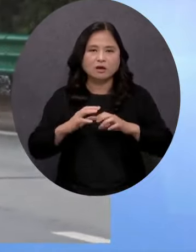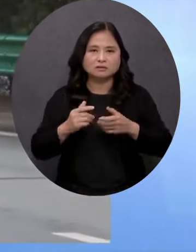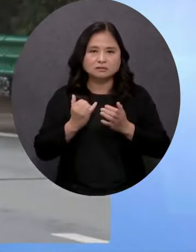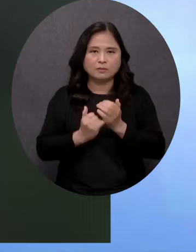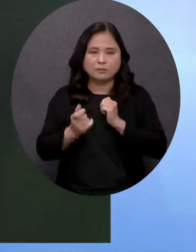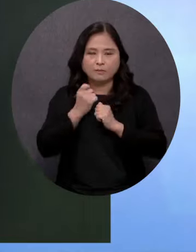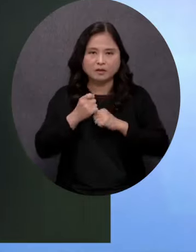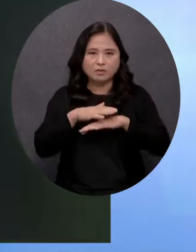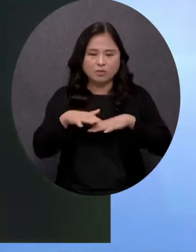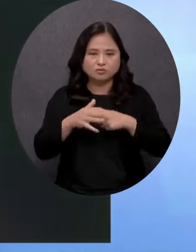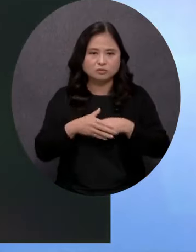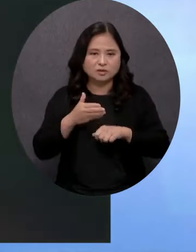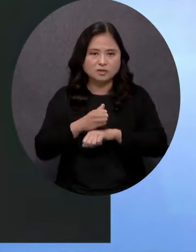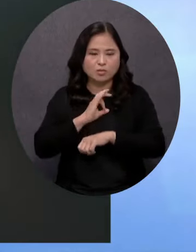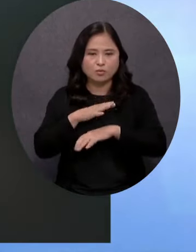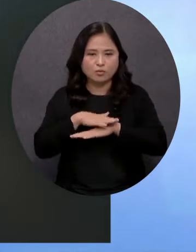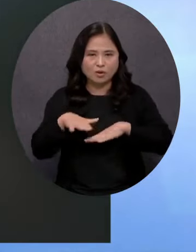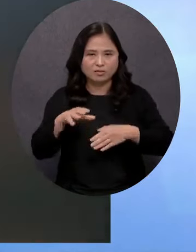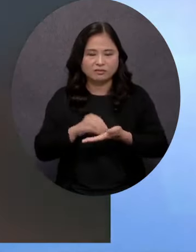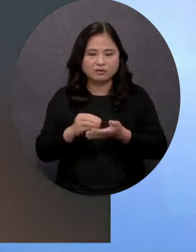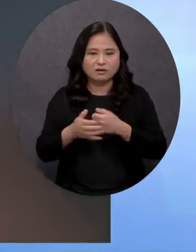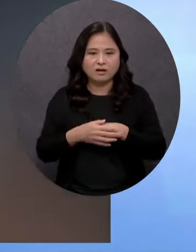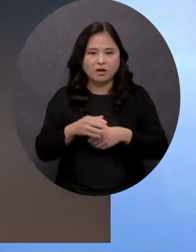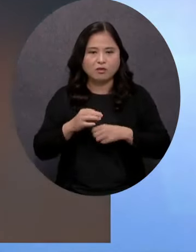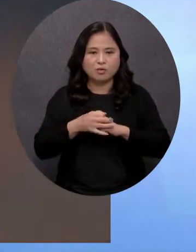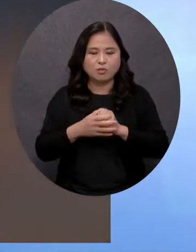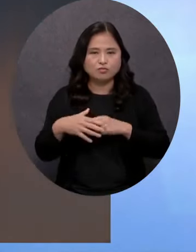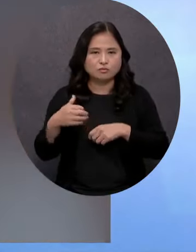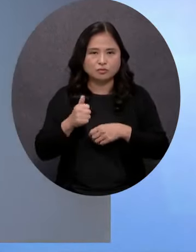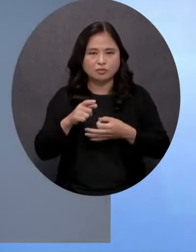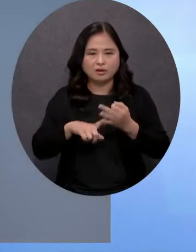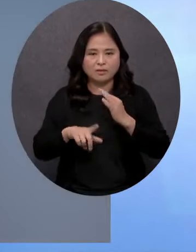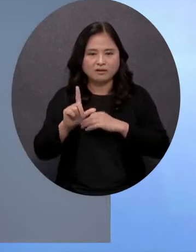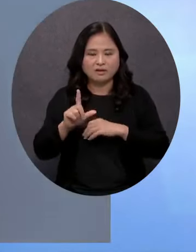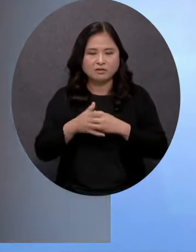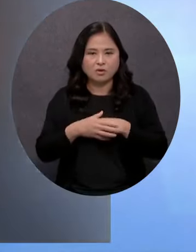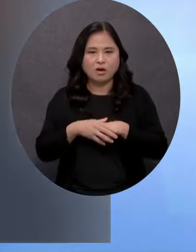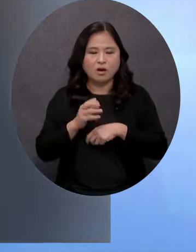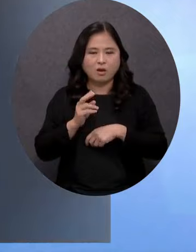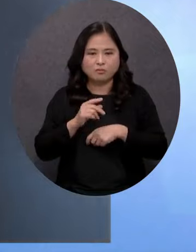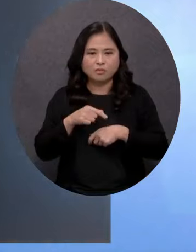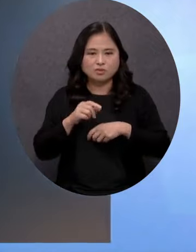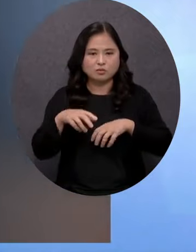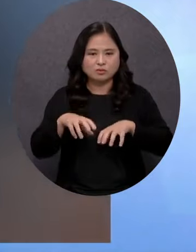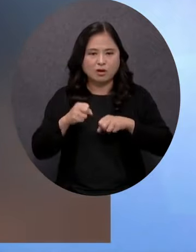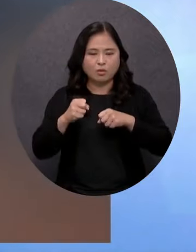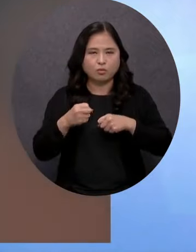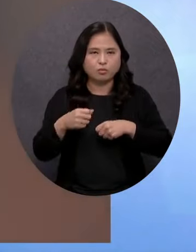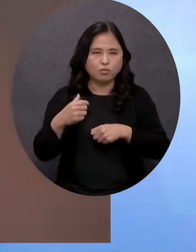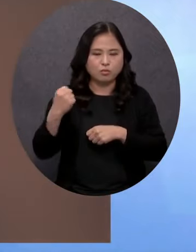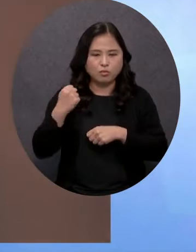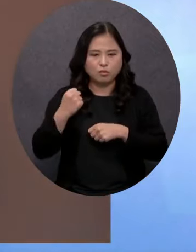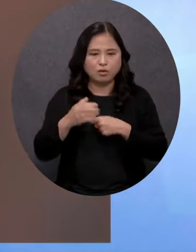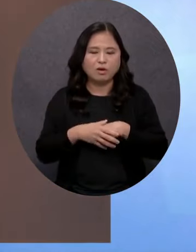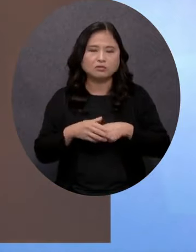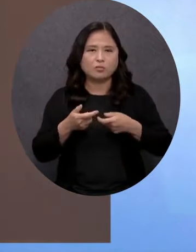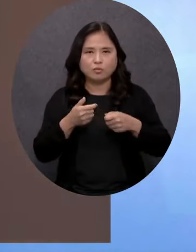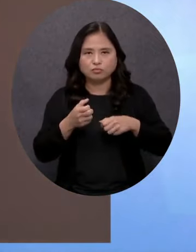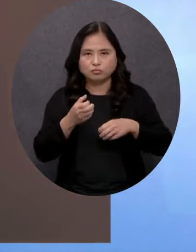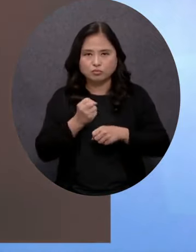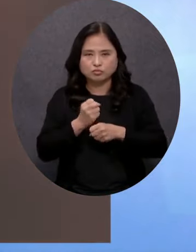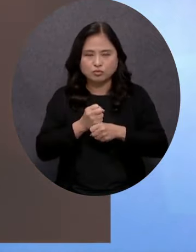稳定。国务院总理李强亦都作出批示，要全力抢救受伤人员，细致做好善后工作，